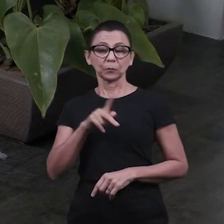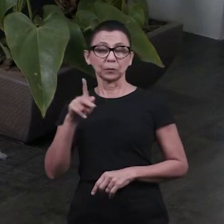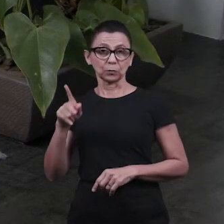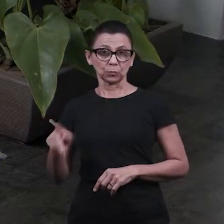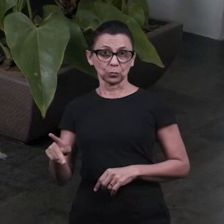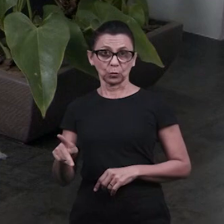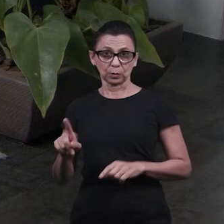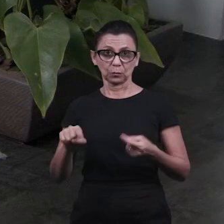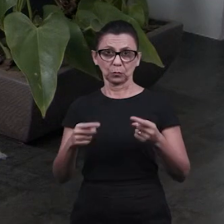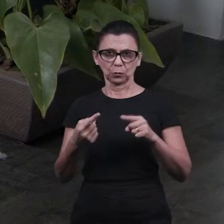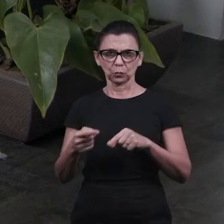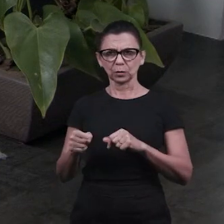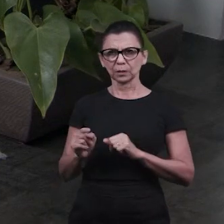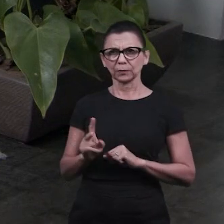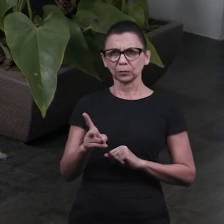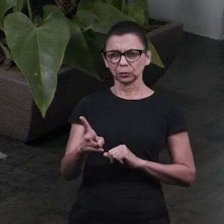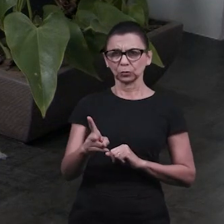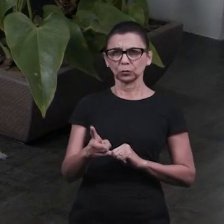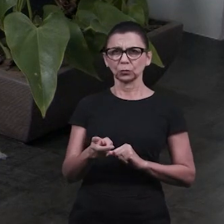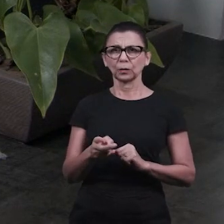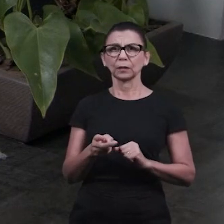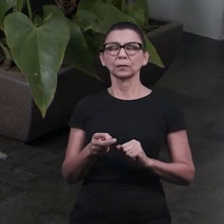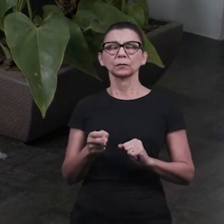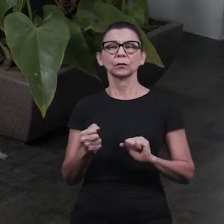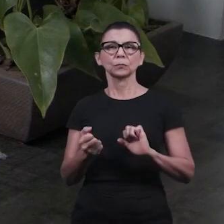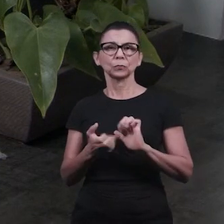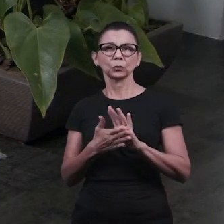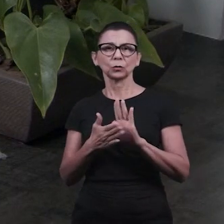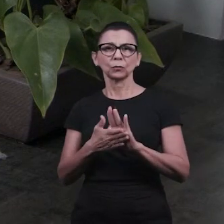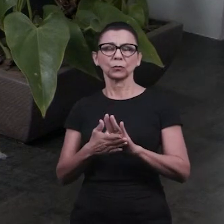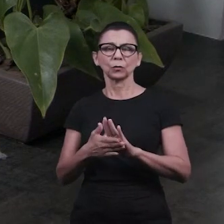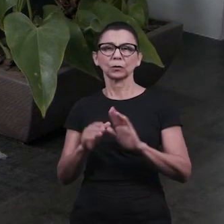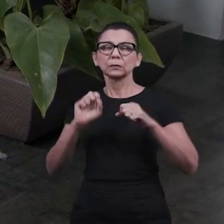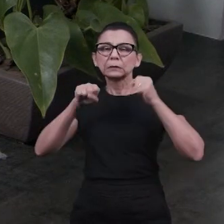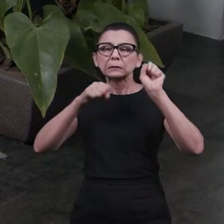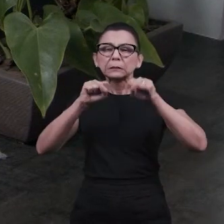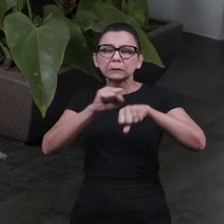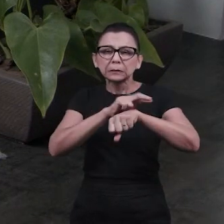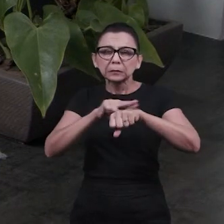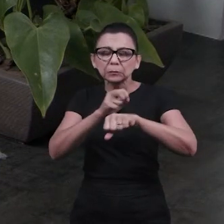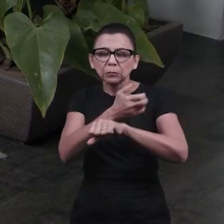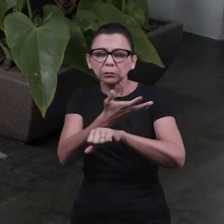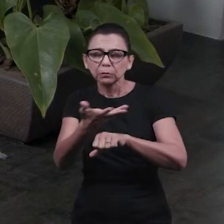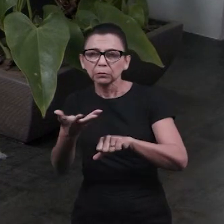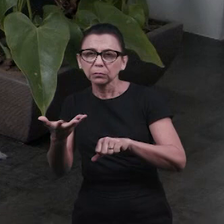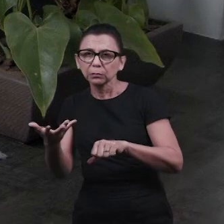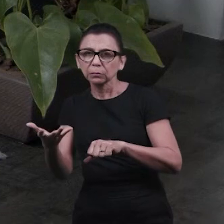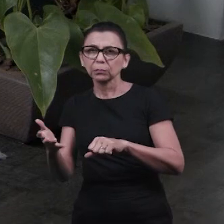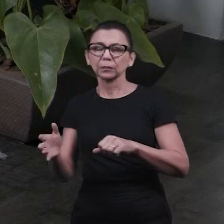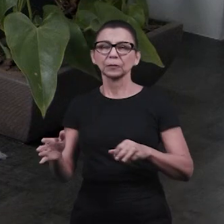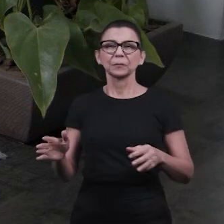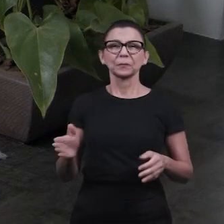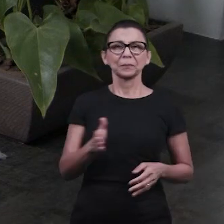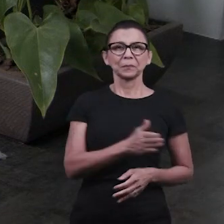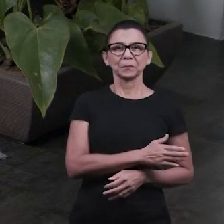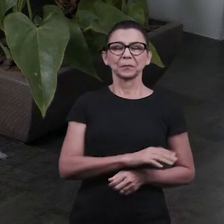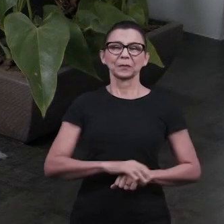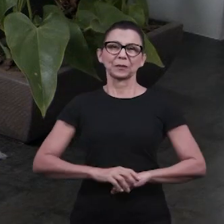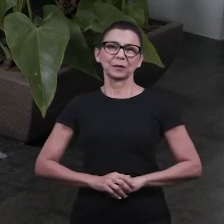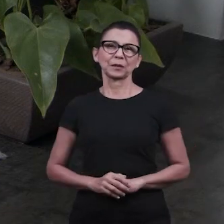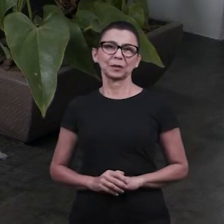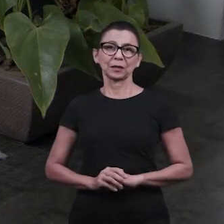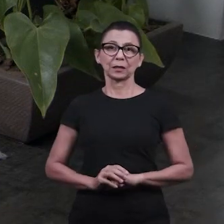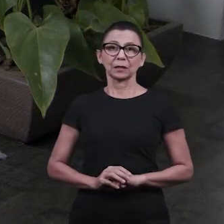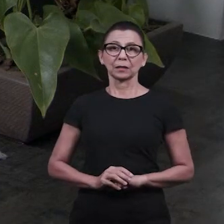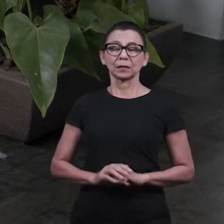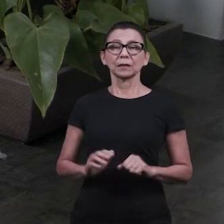louange couchée dans la pelouse. Et maintenant, pour le clavier. Et dans l'étude pour les enfants intermédiaires et adolescents,